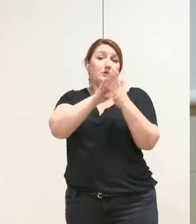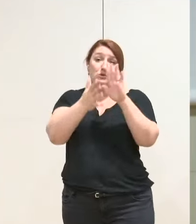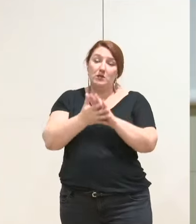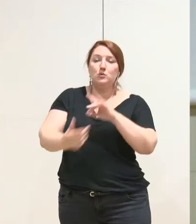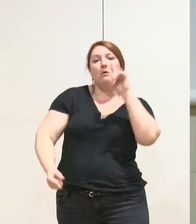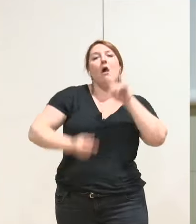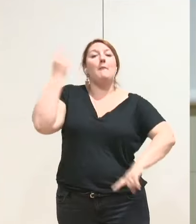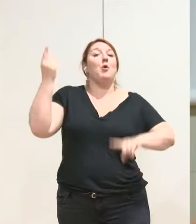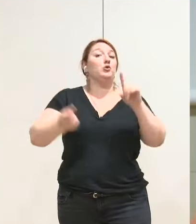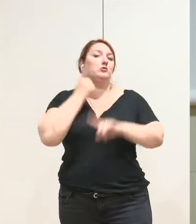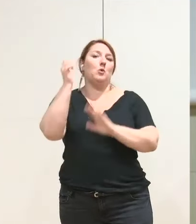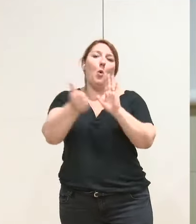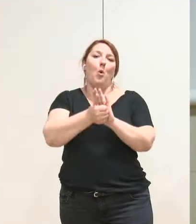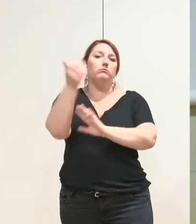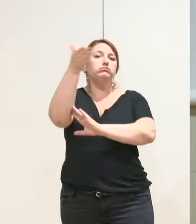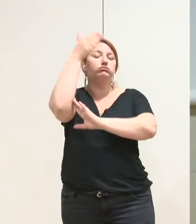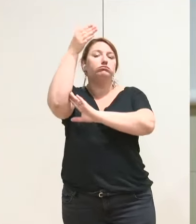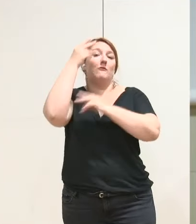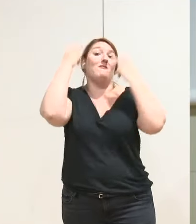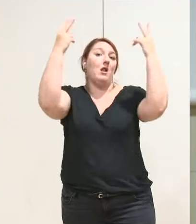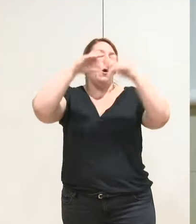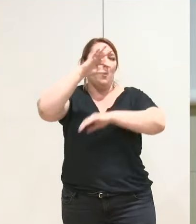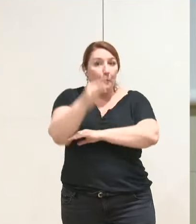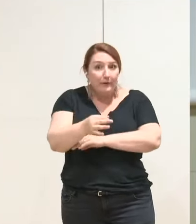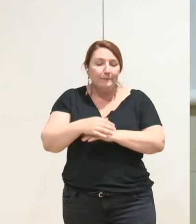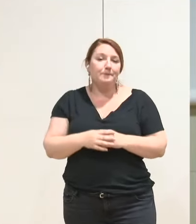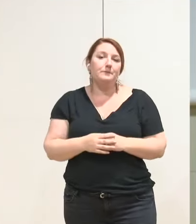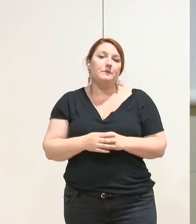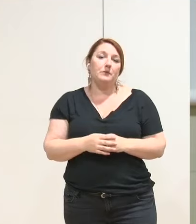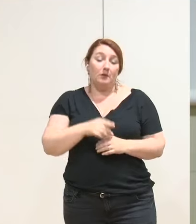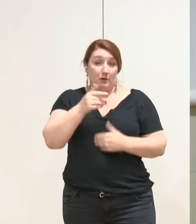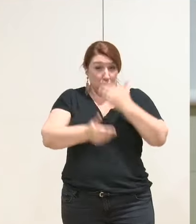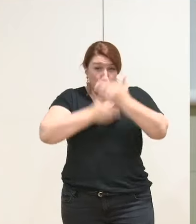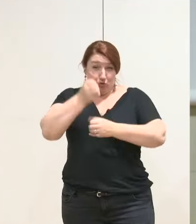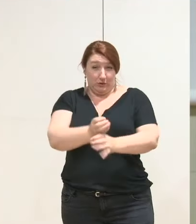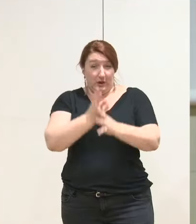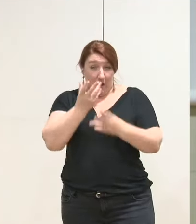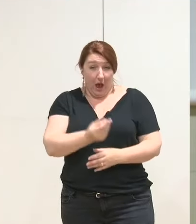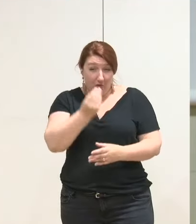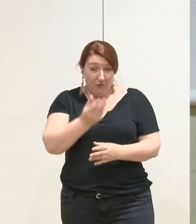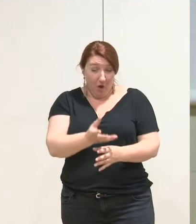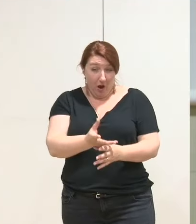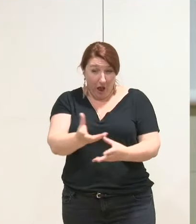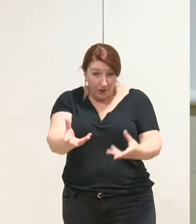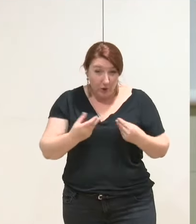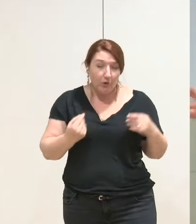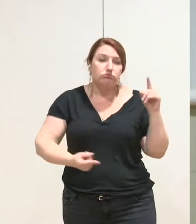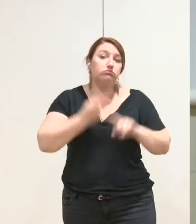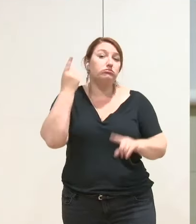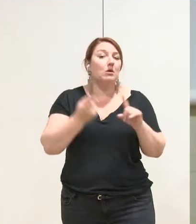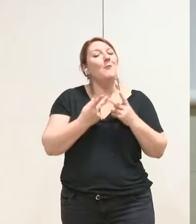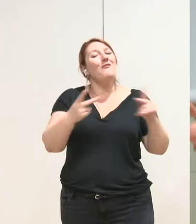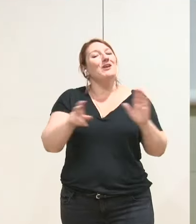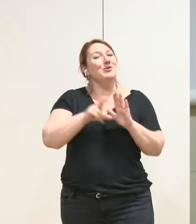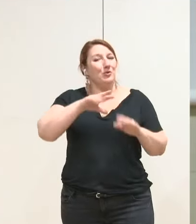d'importance qui réalise si j'ose dire un nombre de journées très important et pas seulement pour la ville de Grenoble hein